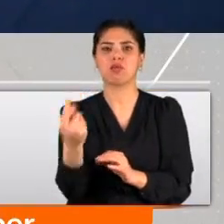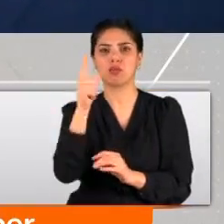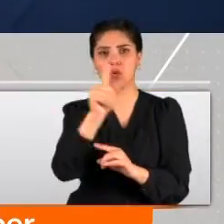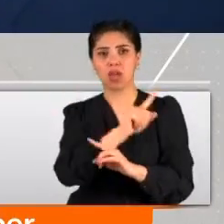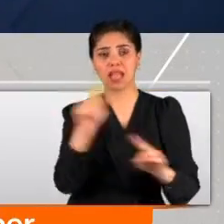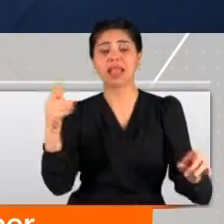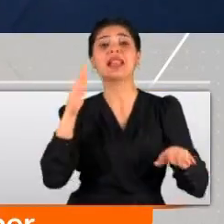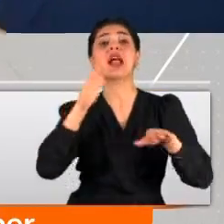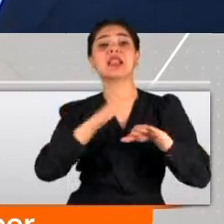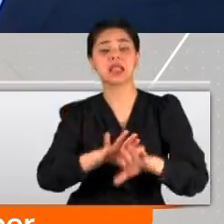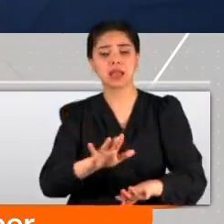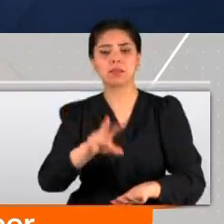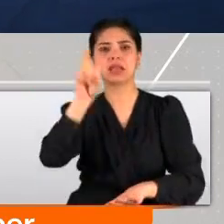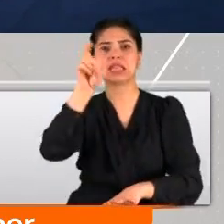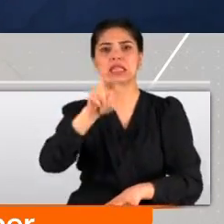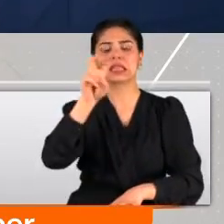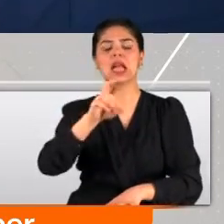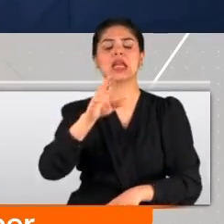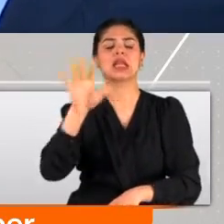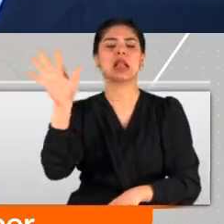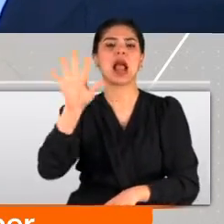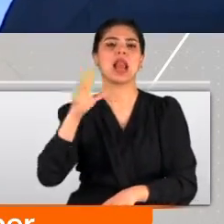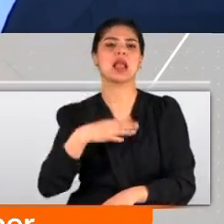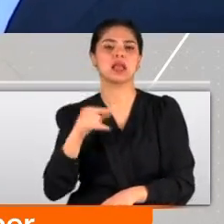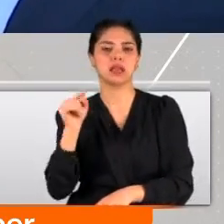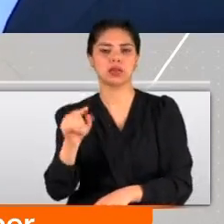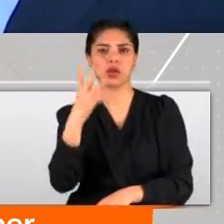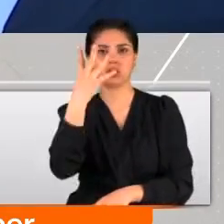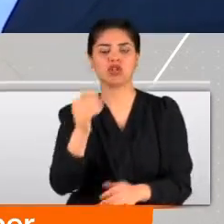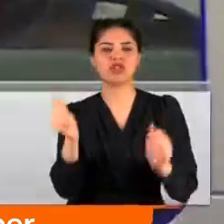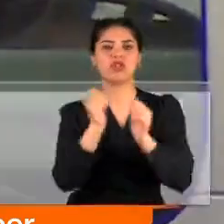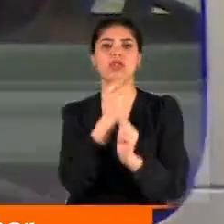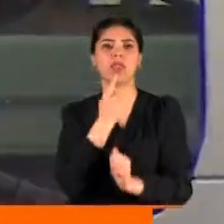itiraz etmeselerdi 8.50'ye çıkıyordu. 4 kat. 4 kat.